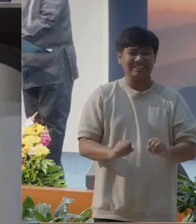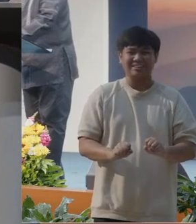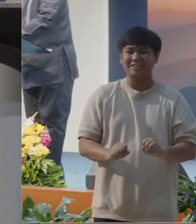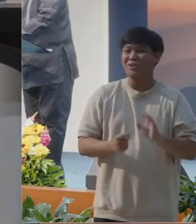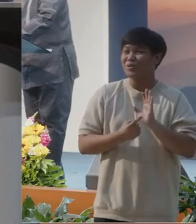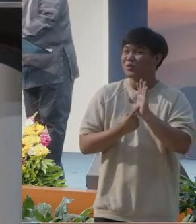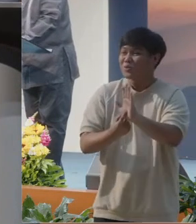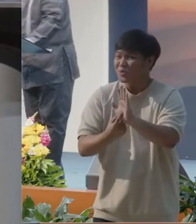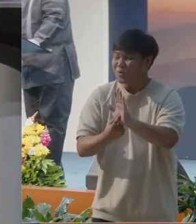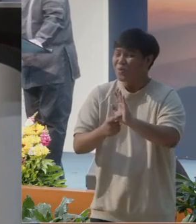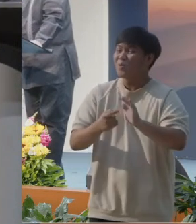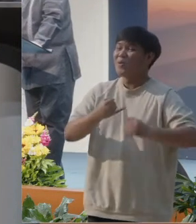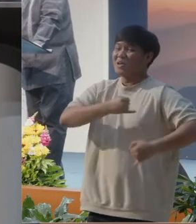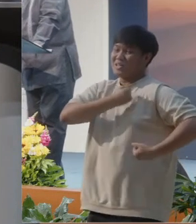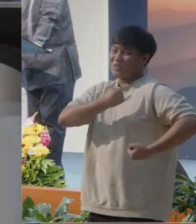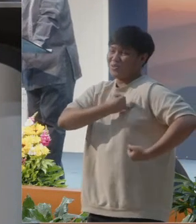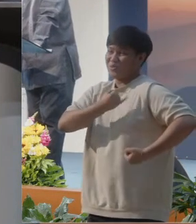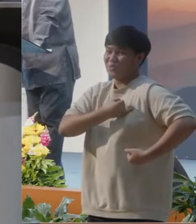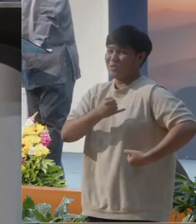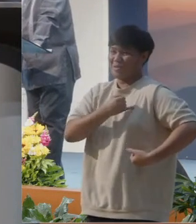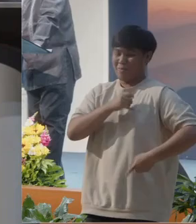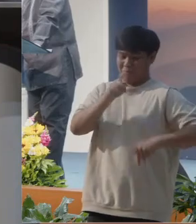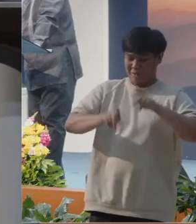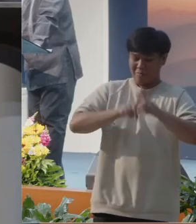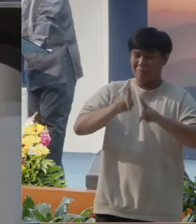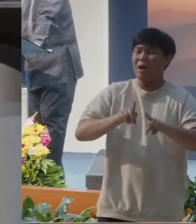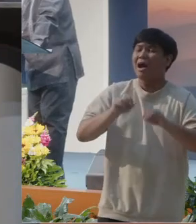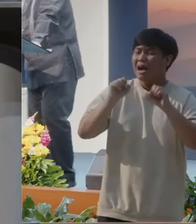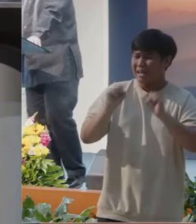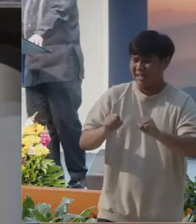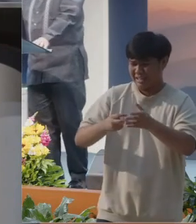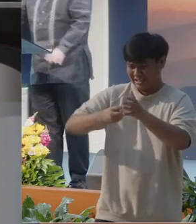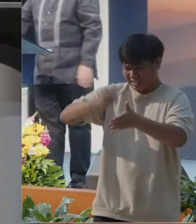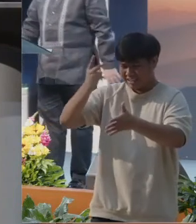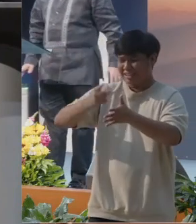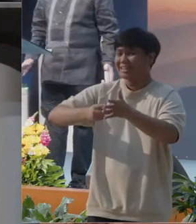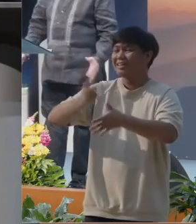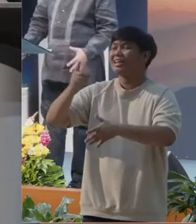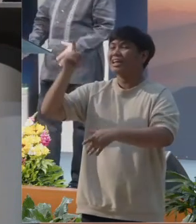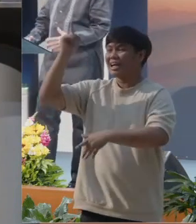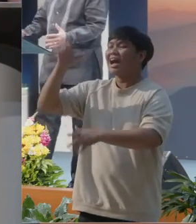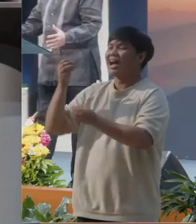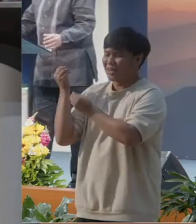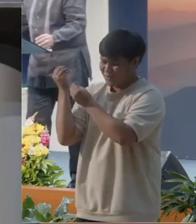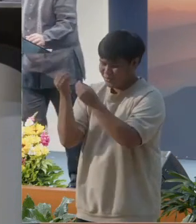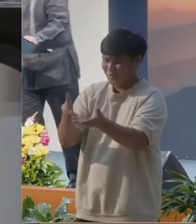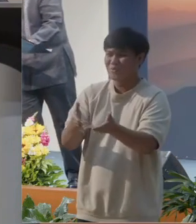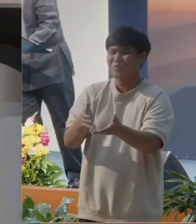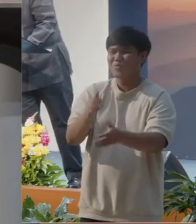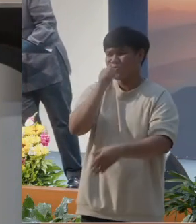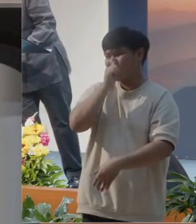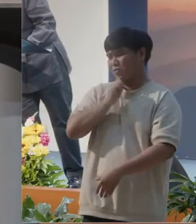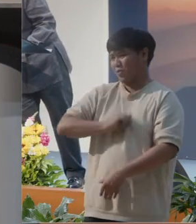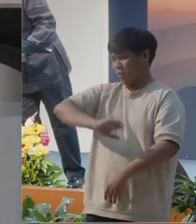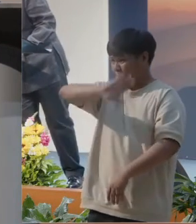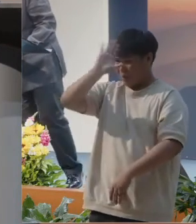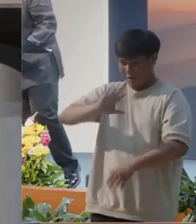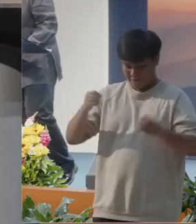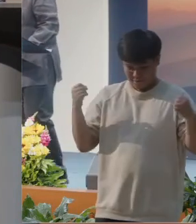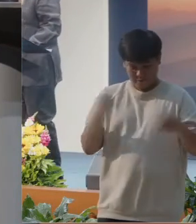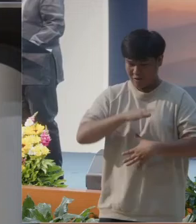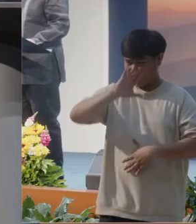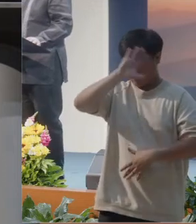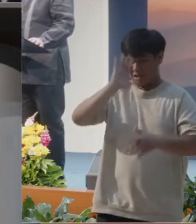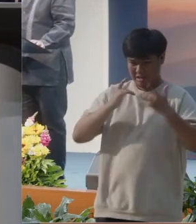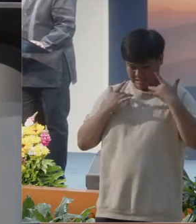para kay Josue at sa tao ng Israel. At napakaganda. Pangalawa, ano ang sabi? Do not fear and do not be